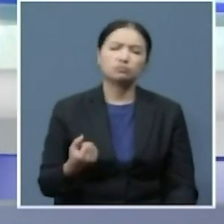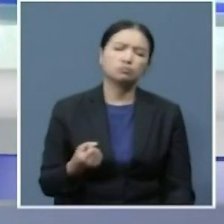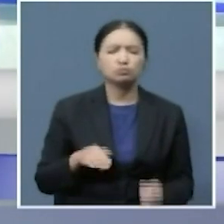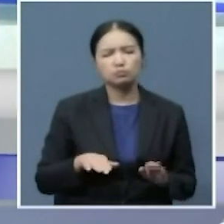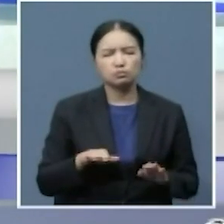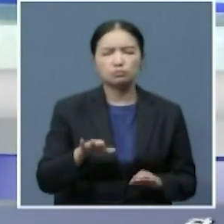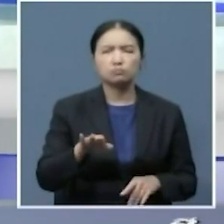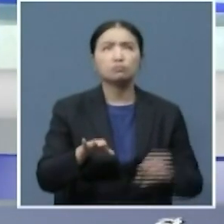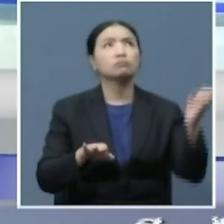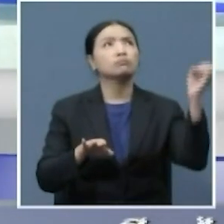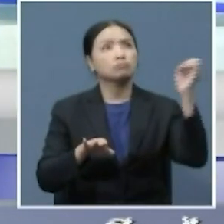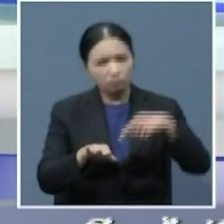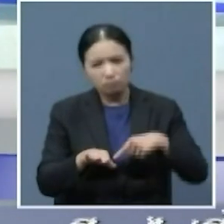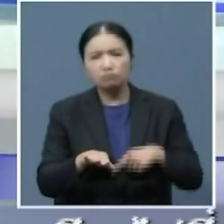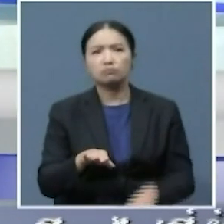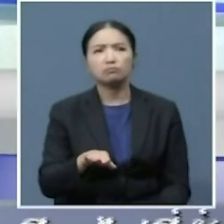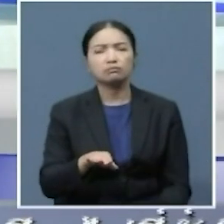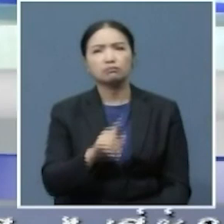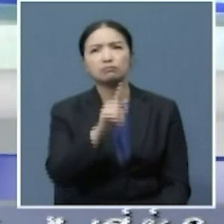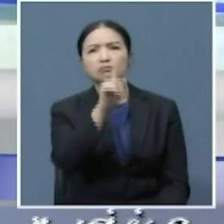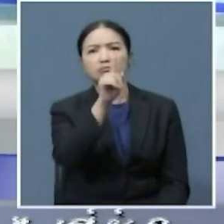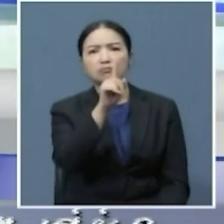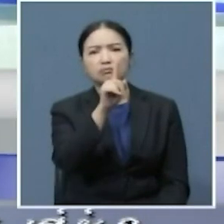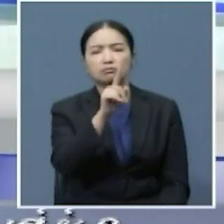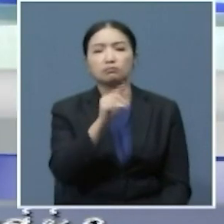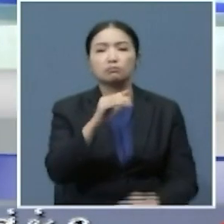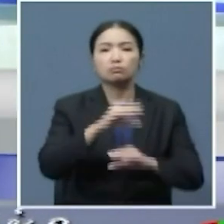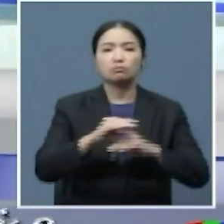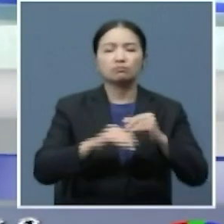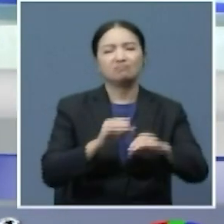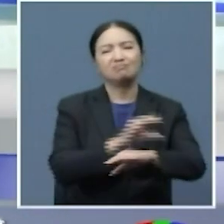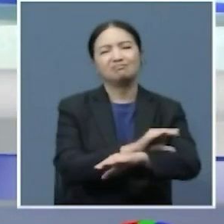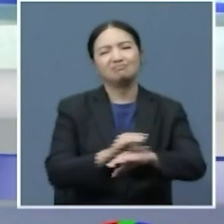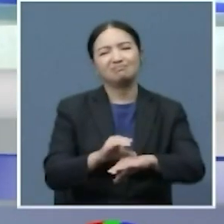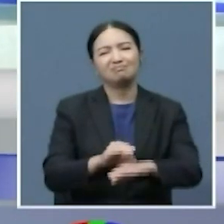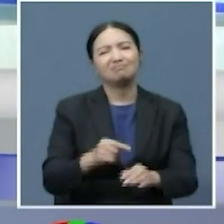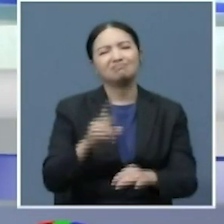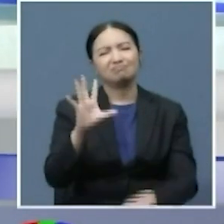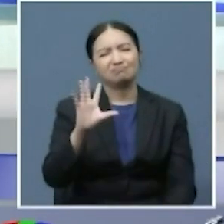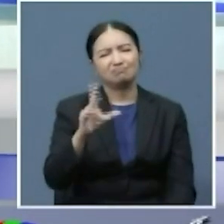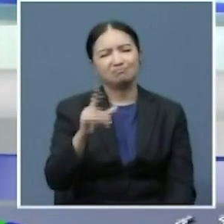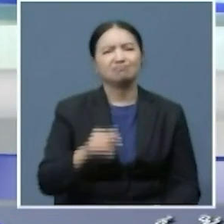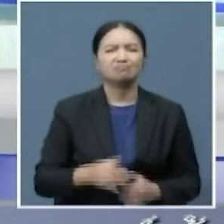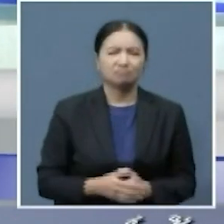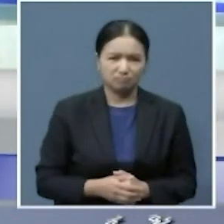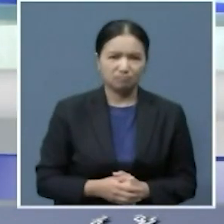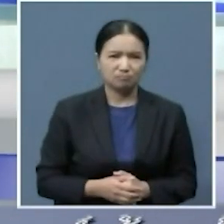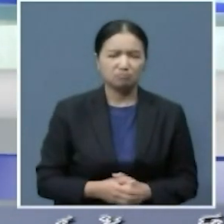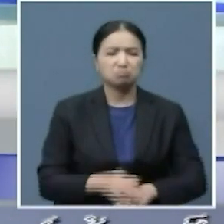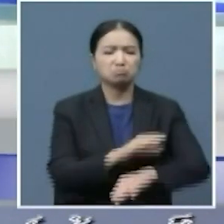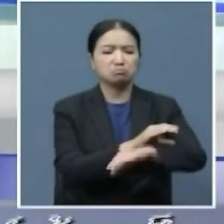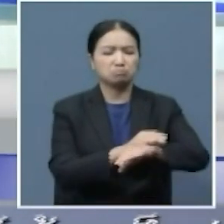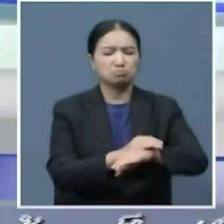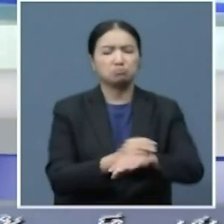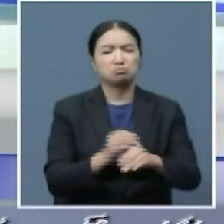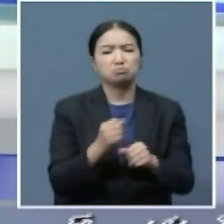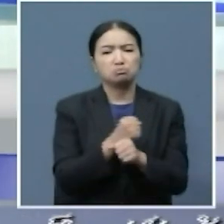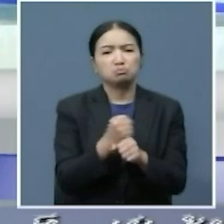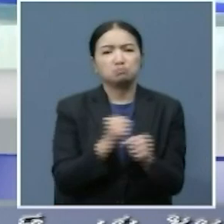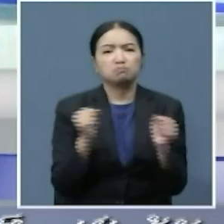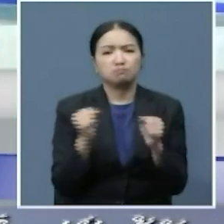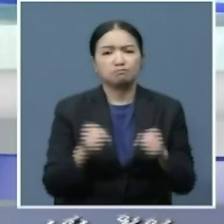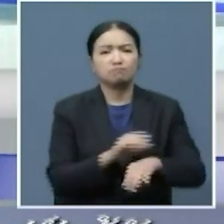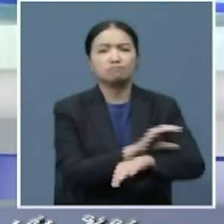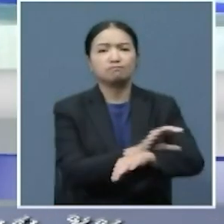าร่วงลงมาใส่แล้วคาดว่ามันน่าจะร่วงลงมาจากโครงการรถไฟฟ้าสายสีชมพูน้องนมเย็นล่าสุดวันนี้มีคำชี้แจงจ